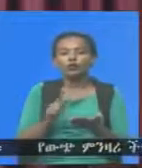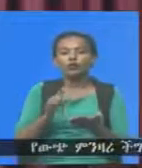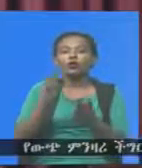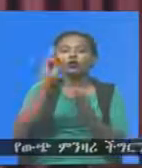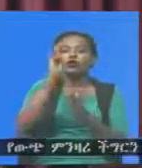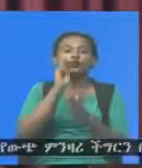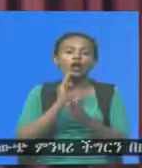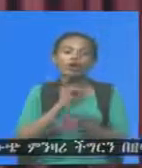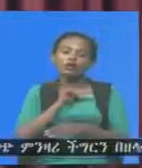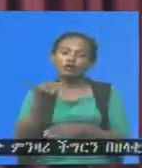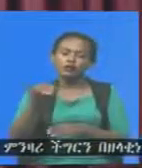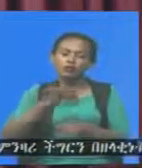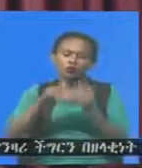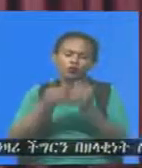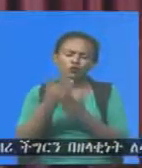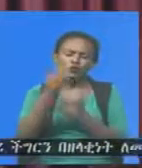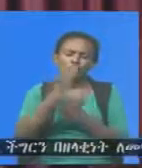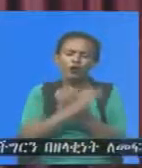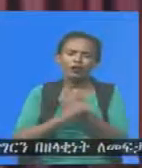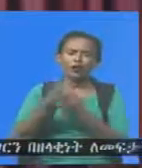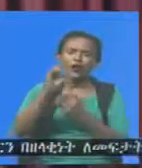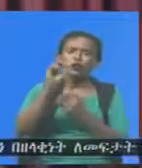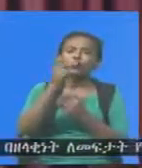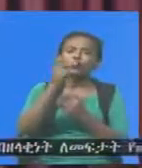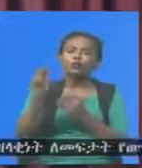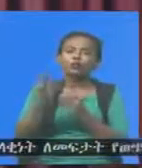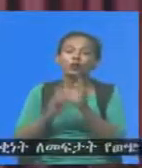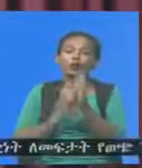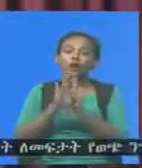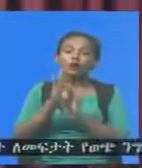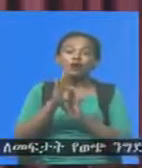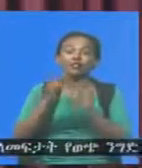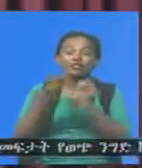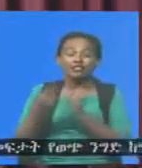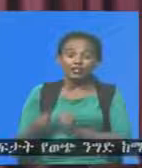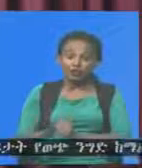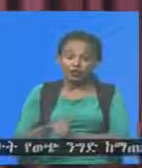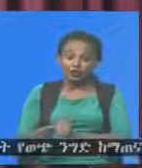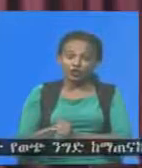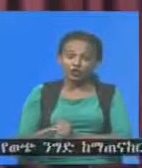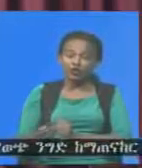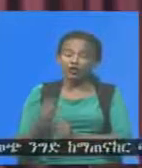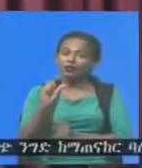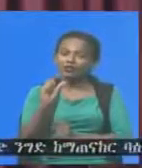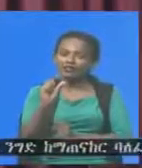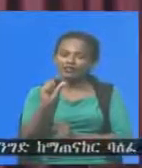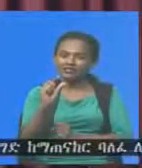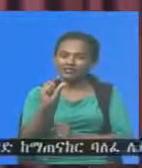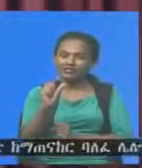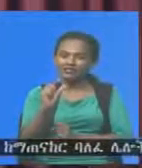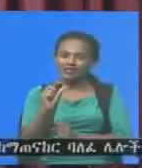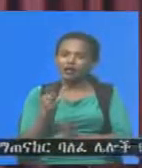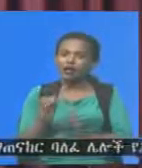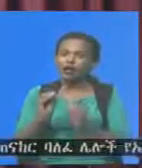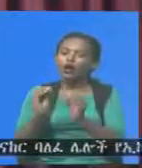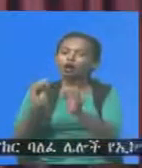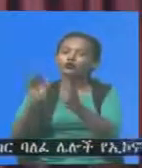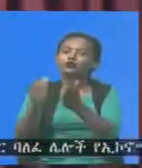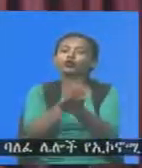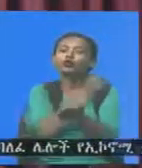እንደዚሁ ሁሉም ሀገራት ወደብ ማልማት እንደምንችል ቢያንስ እንካችሁ ሰዱ